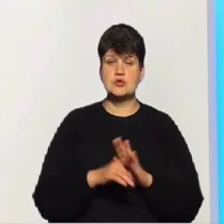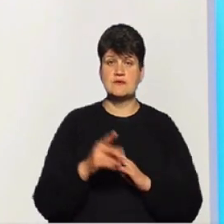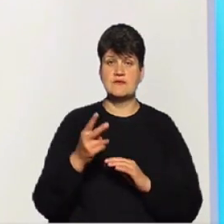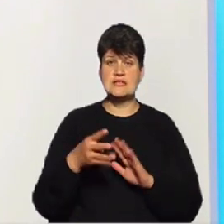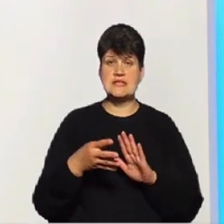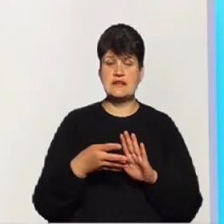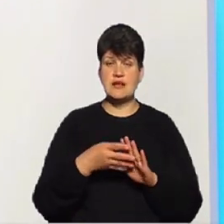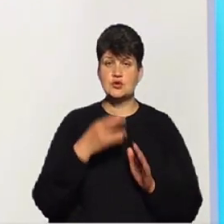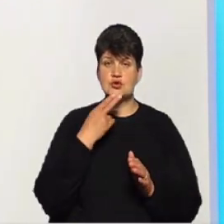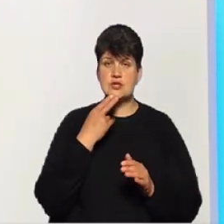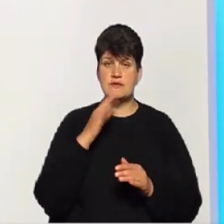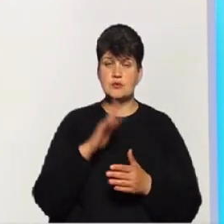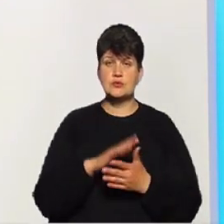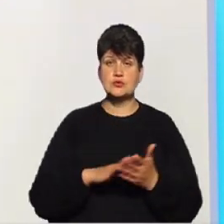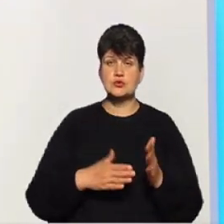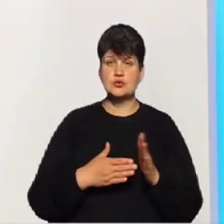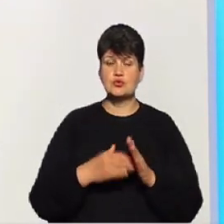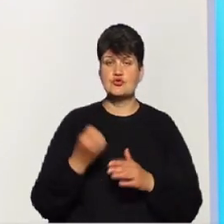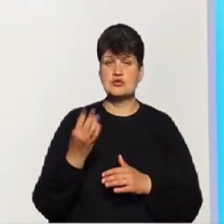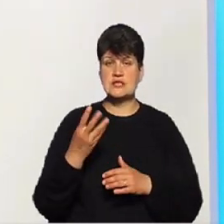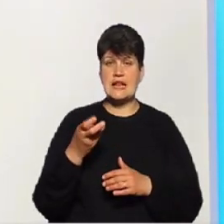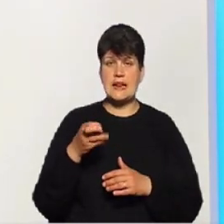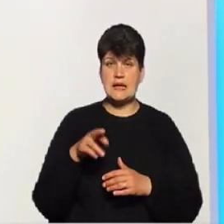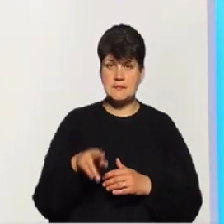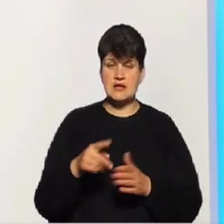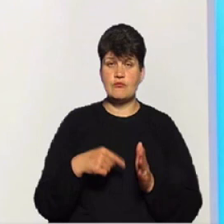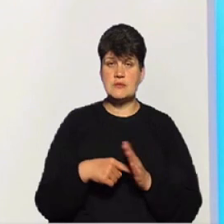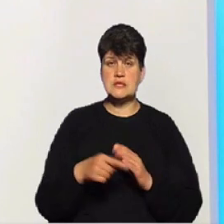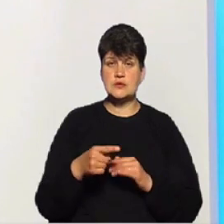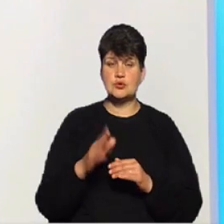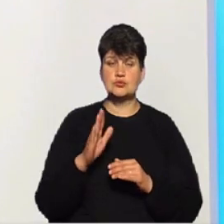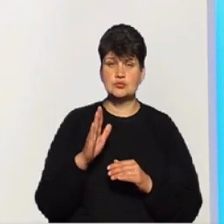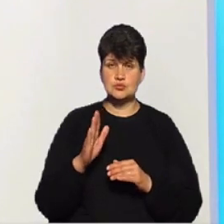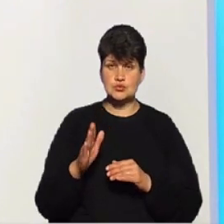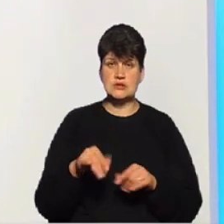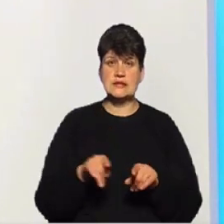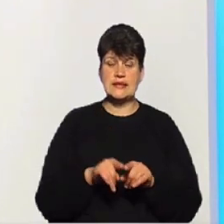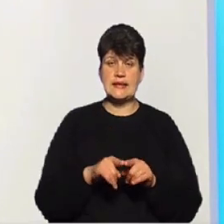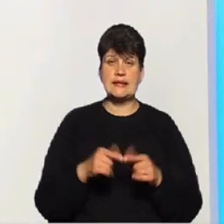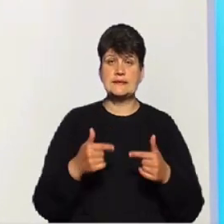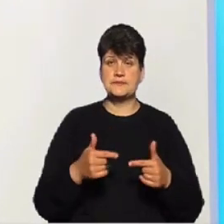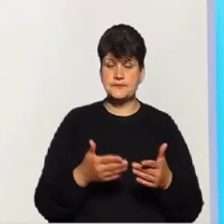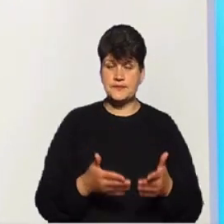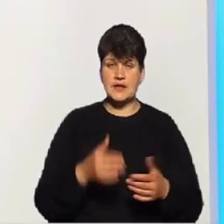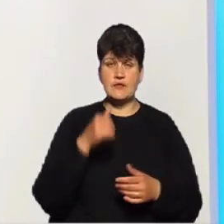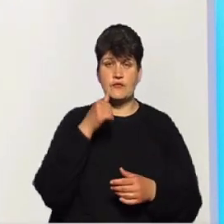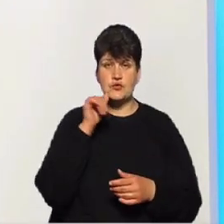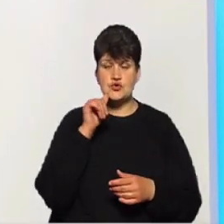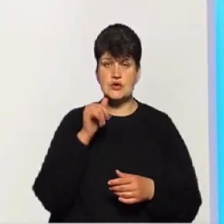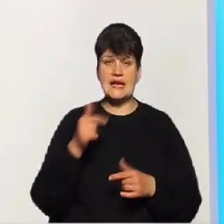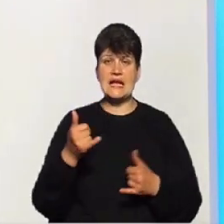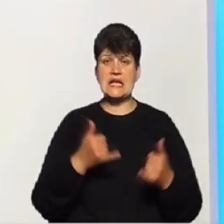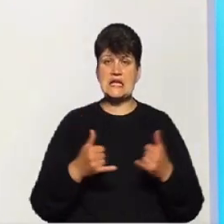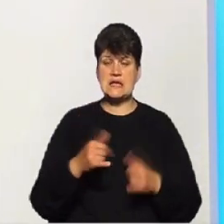червня і триватиме до 14 липня. В місті Тернополі відбуватиметься таке тестування. Вчора предмет хімія не